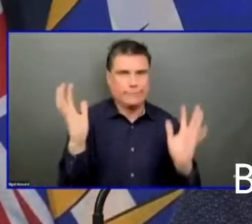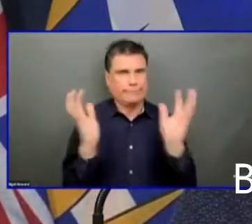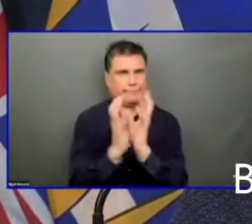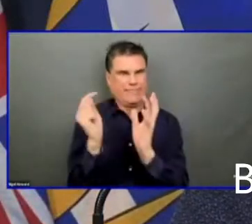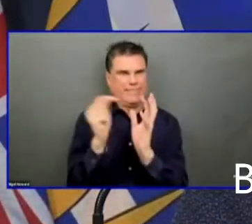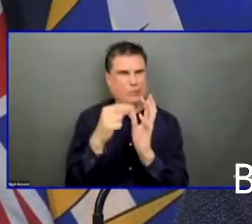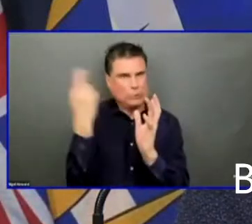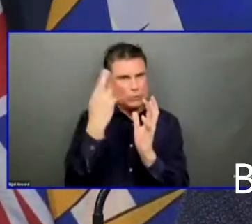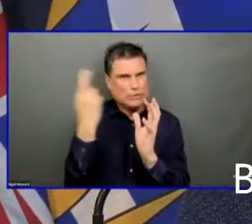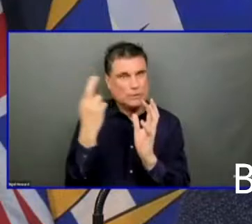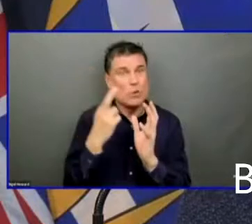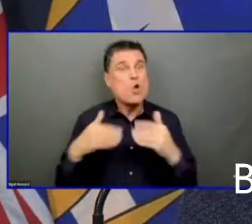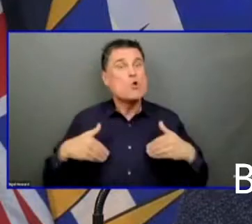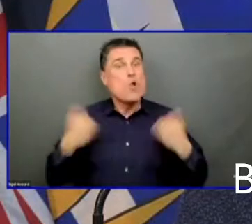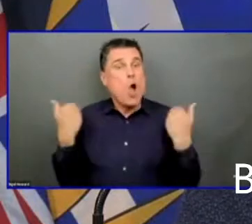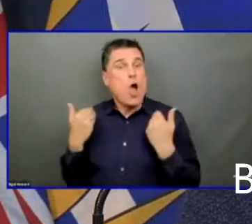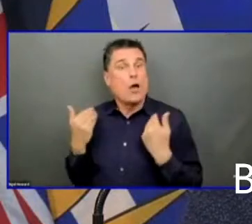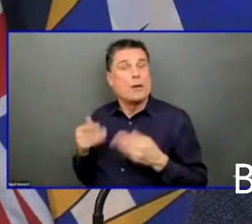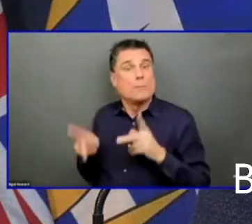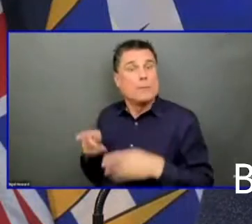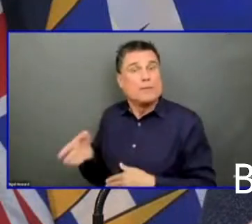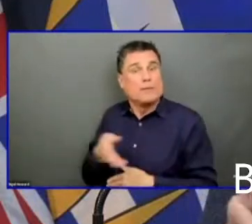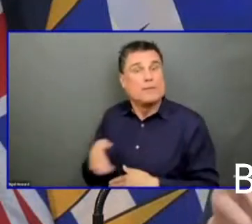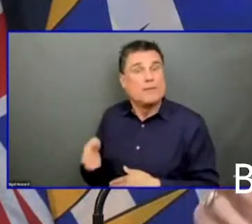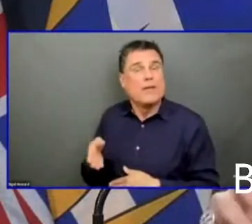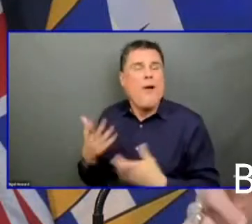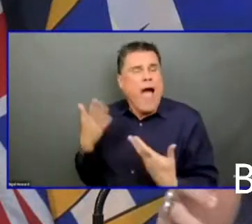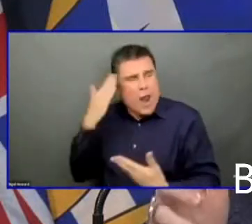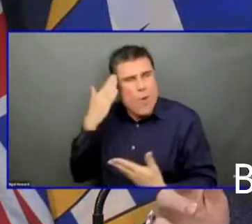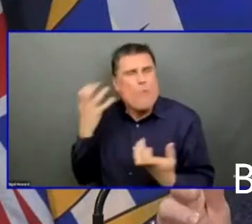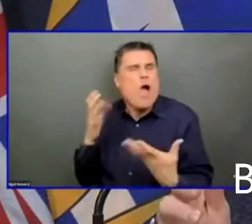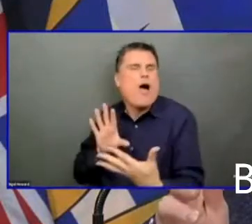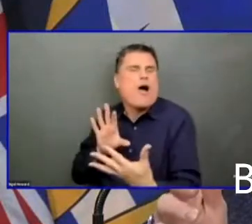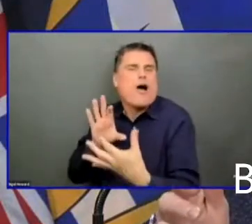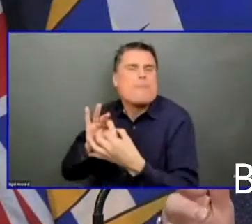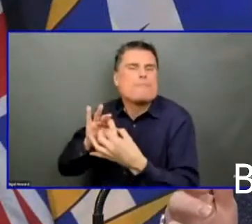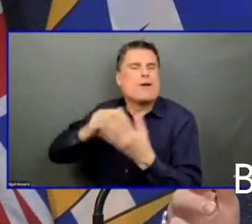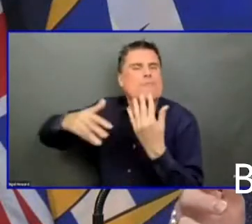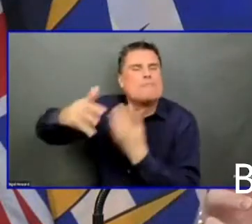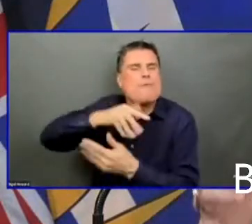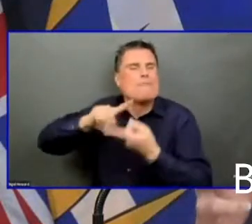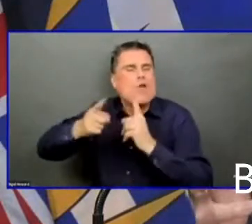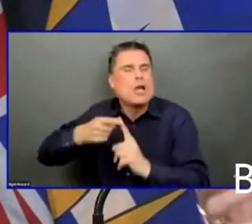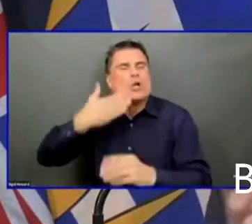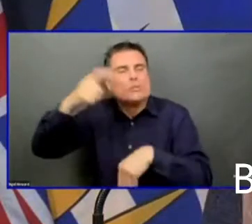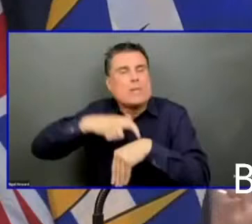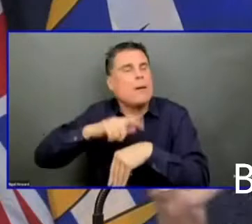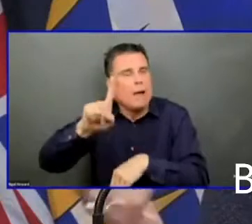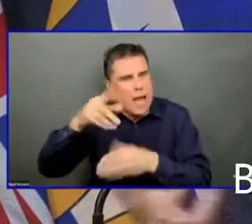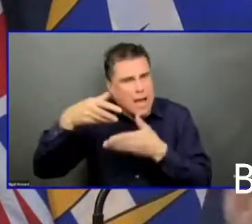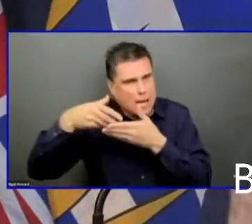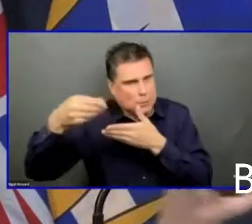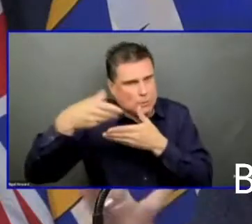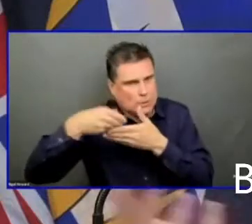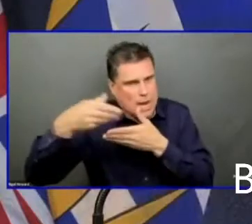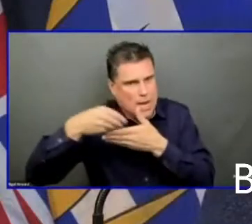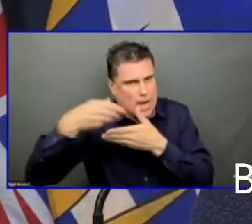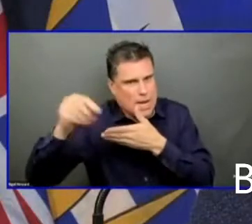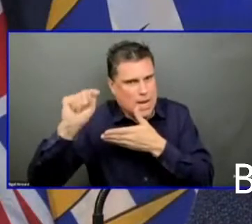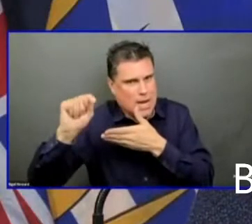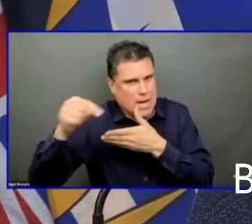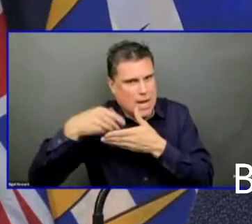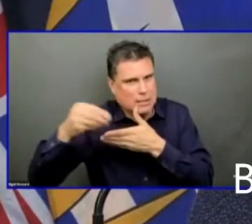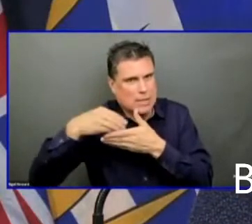子们如何让他们联系在一起，但是呢，必须在室外这个最多是10个人。